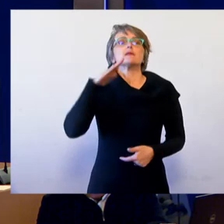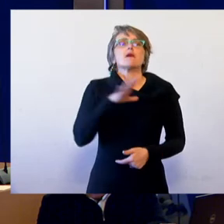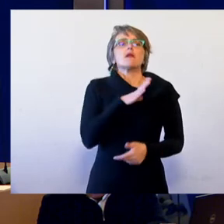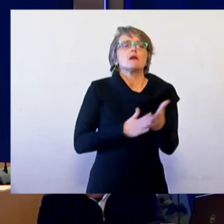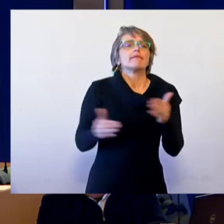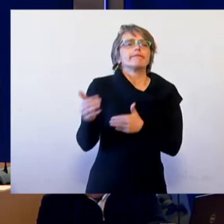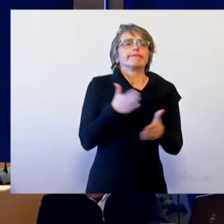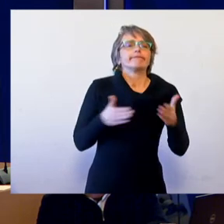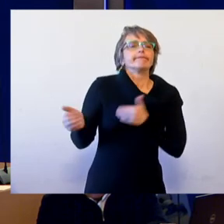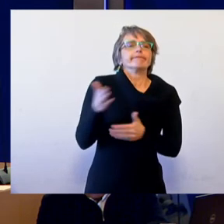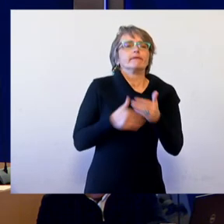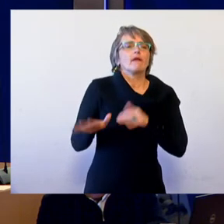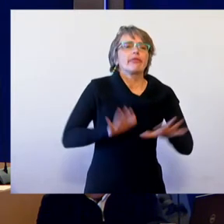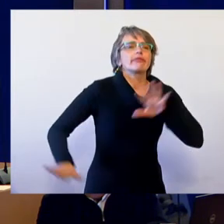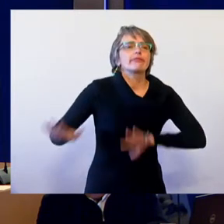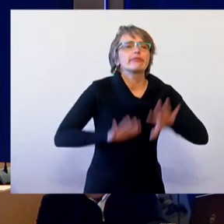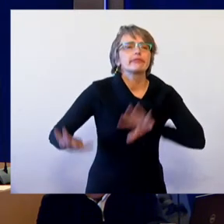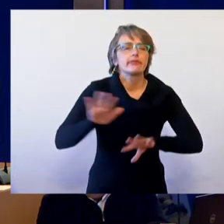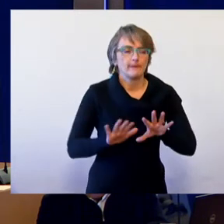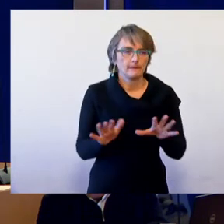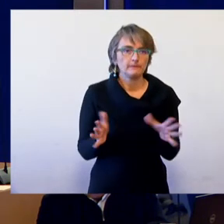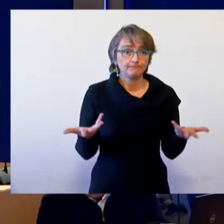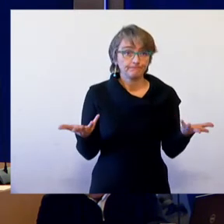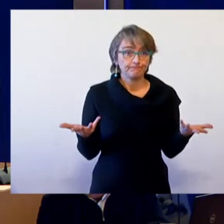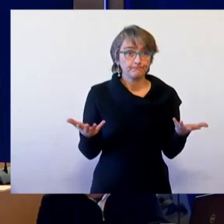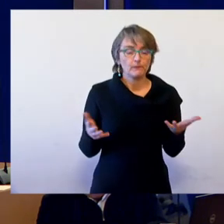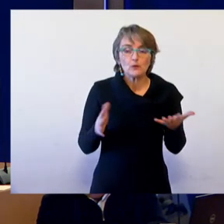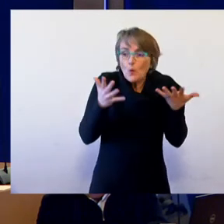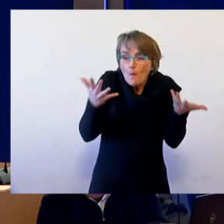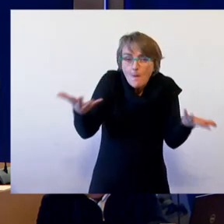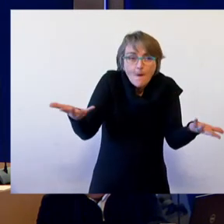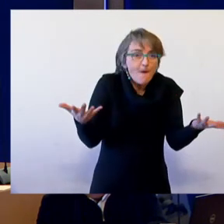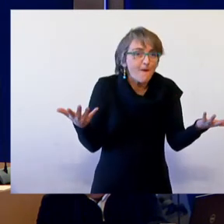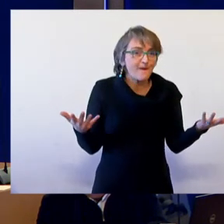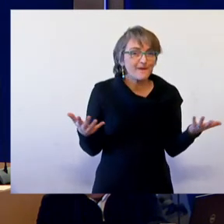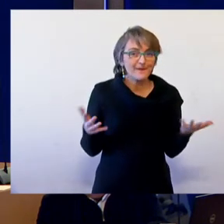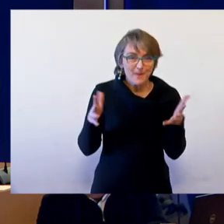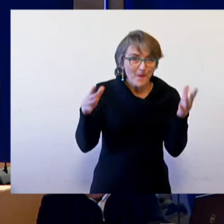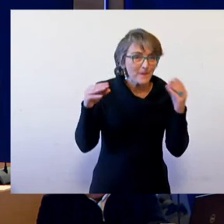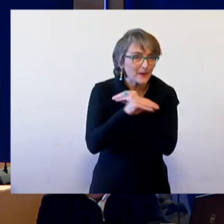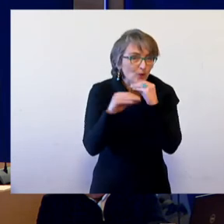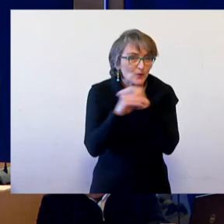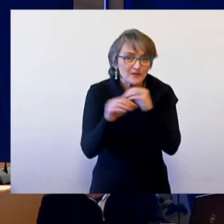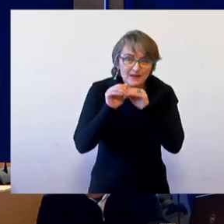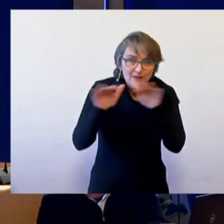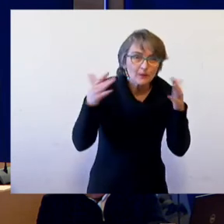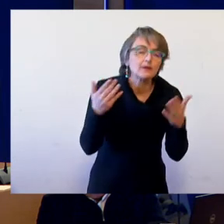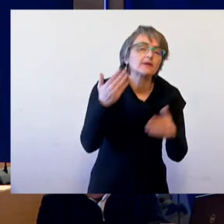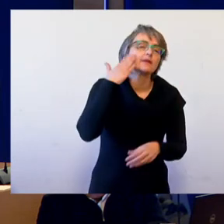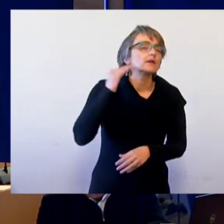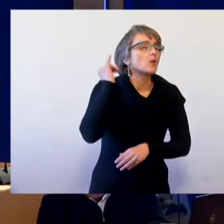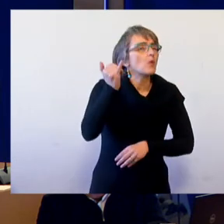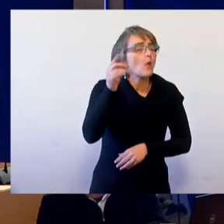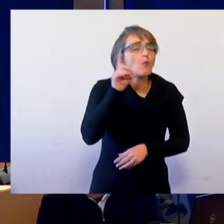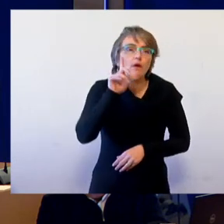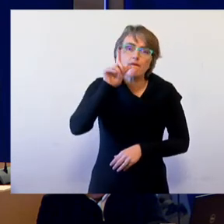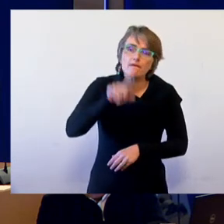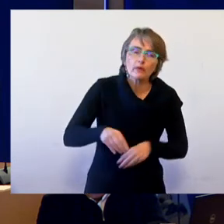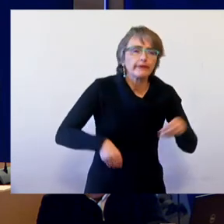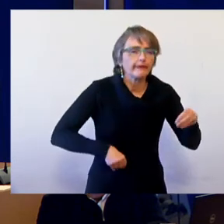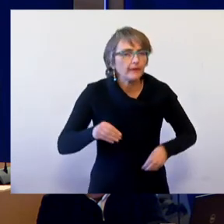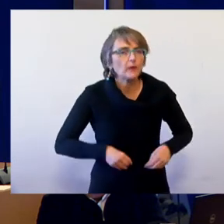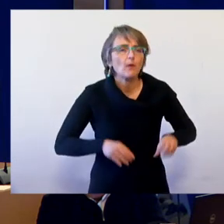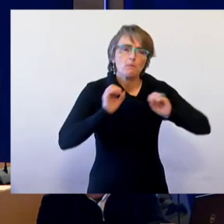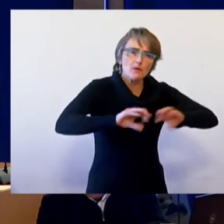ces pédagogies dans ces quartiers-là ? On le sait, ce type de projet, il met du temps, parce qu'il faut mobiliser la communauté pédagogique, les professeurs, les directeurs,